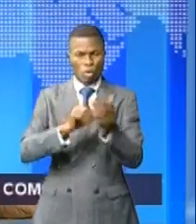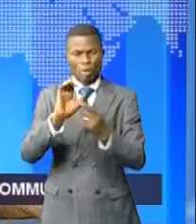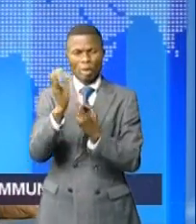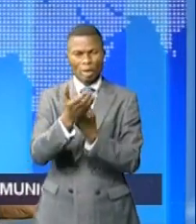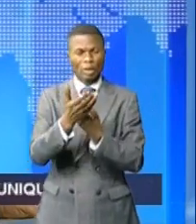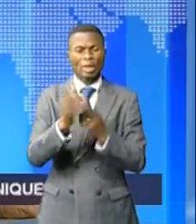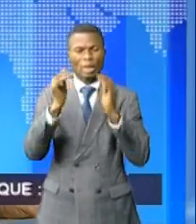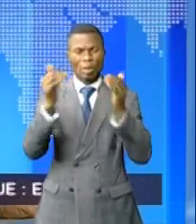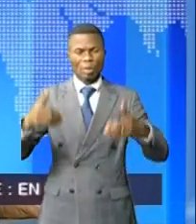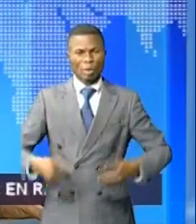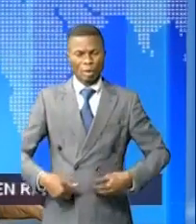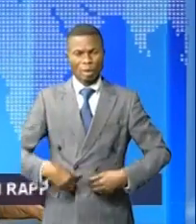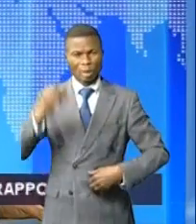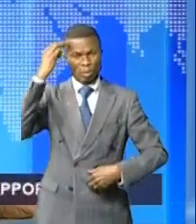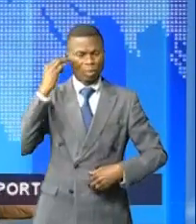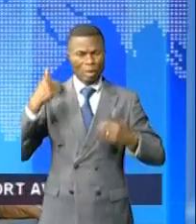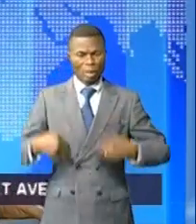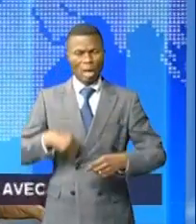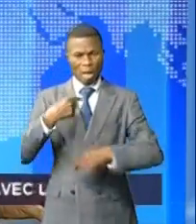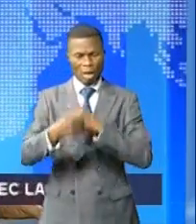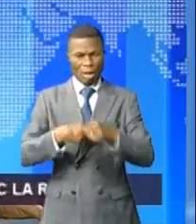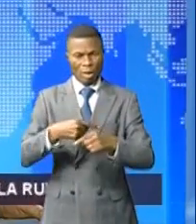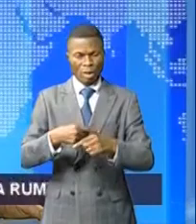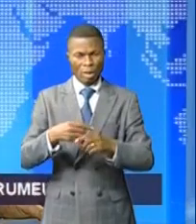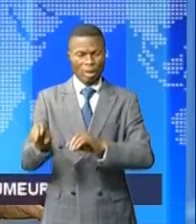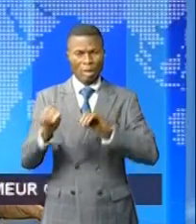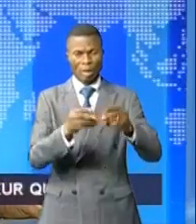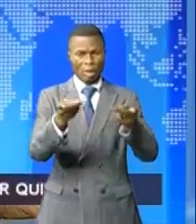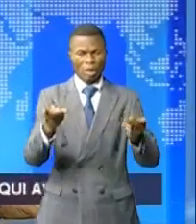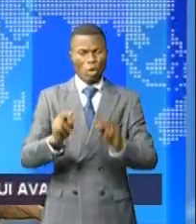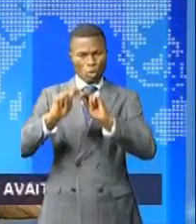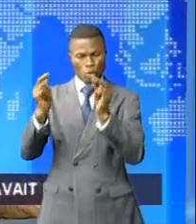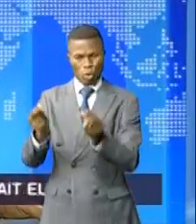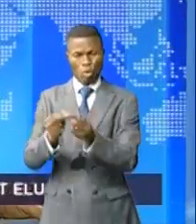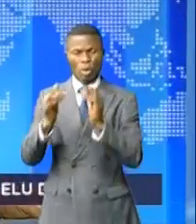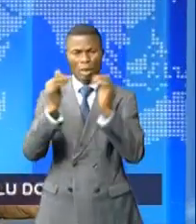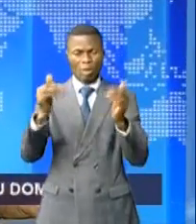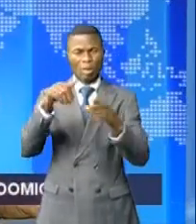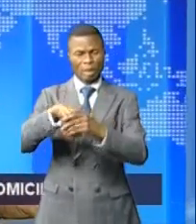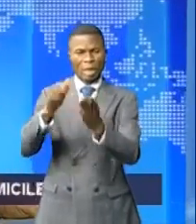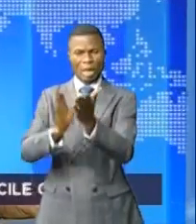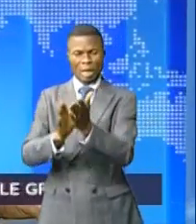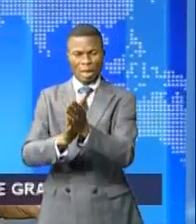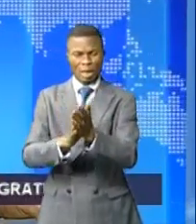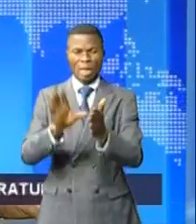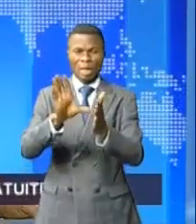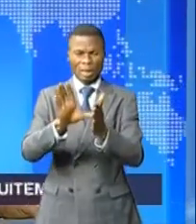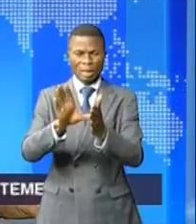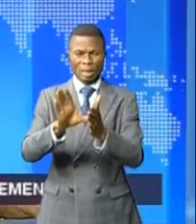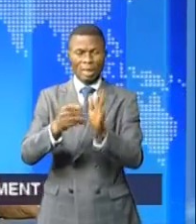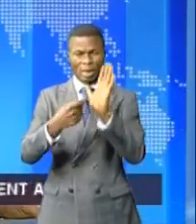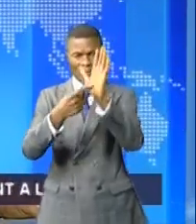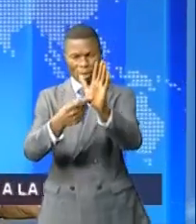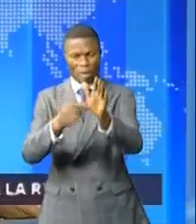jeunesse congolaise, le ministre de la Jeunesse a lancé la mise en place de clubs pour la paix dans les écoles. Un échantillon était